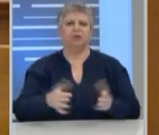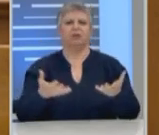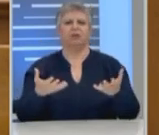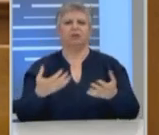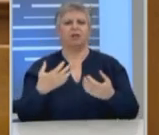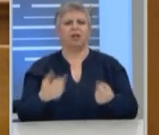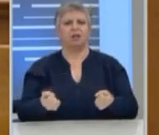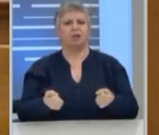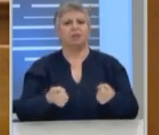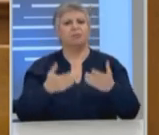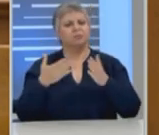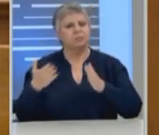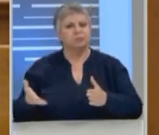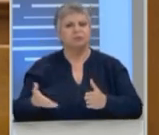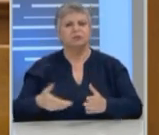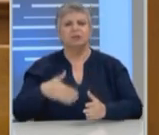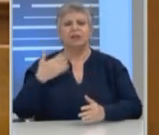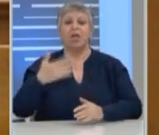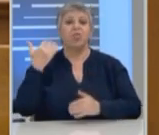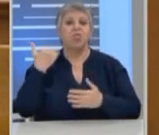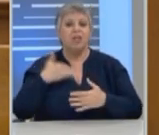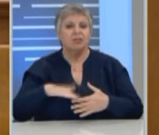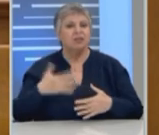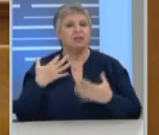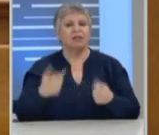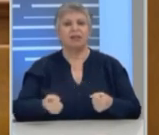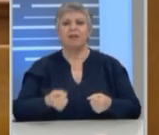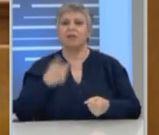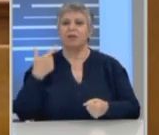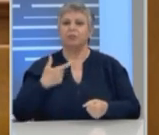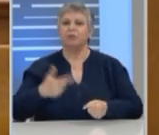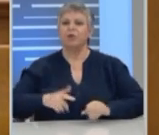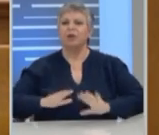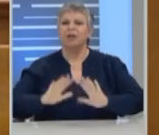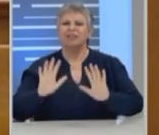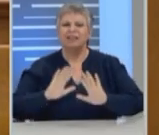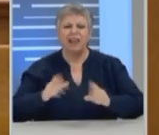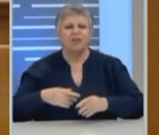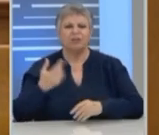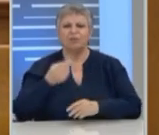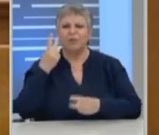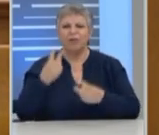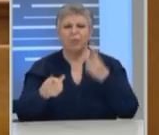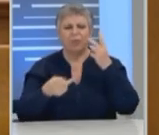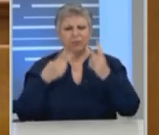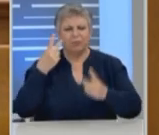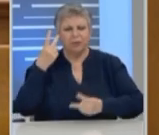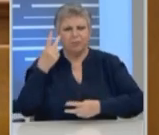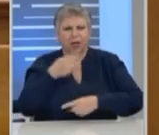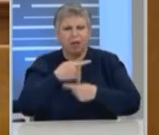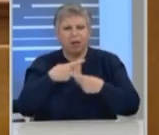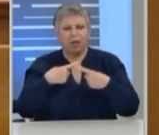θυσίες, παρά τον οριμαγδό και τον καθημερινό επικοινωνιακό πόλεμο, κατά βάθος ξέρει ένα πράγμα. Ξέρει πολύ